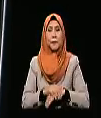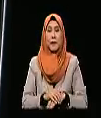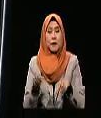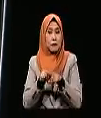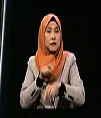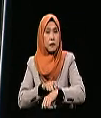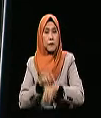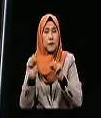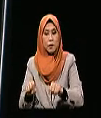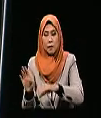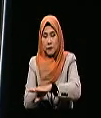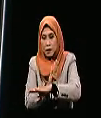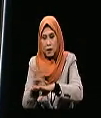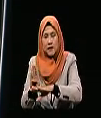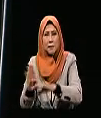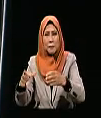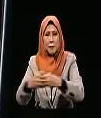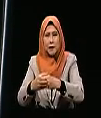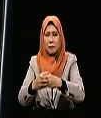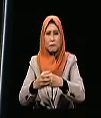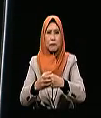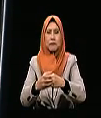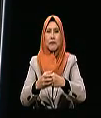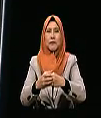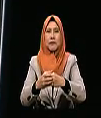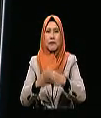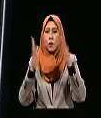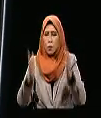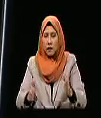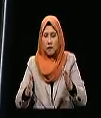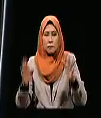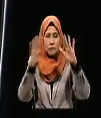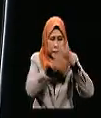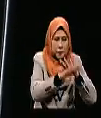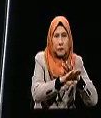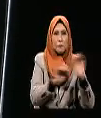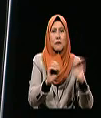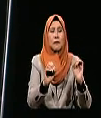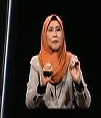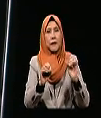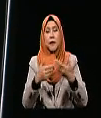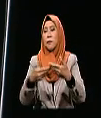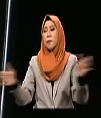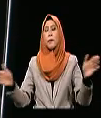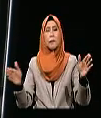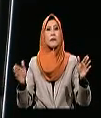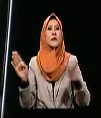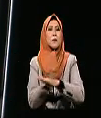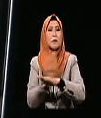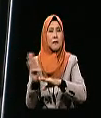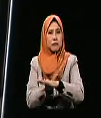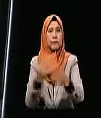Dan dalam masa yang sama, mereka bukan berniaga yang di tempat yang terpencil, tempat yang sudah strategik. Ada perhatian orang. Kemudian kita ada untuk isi rumah